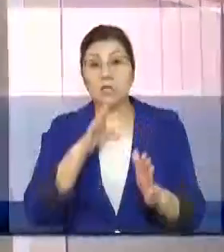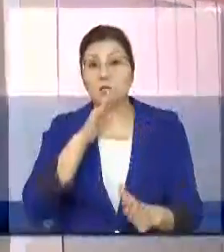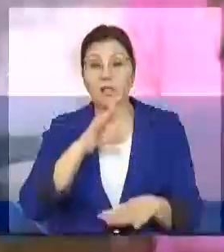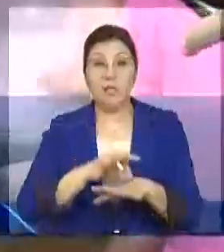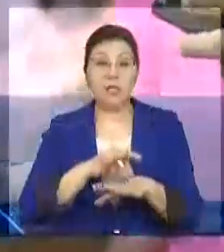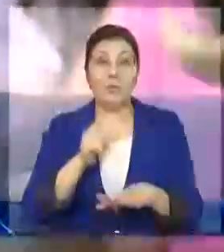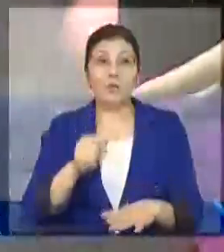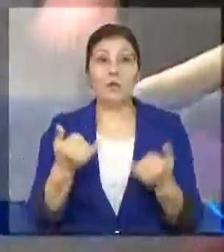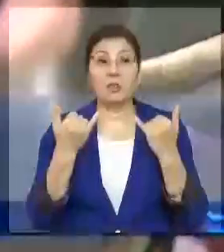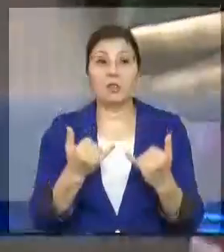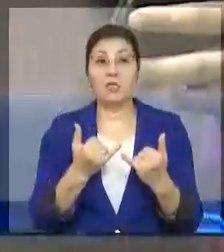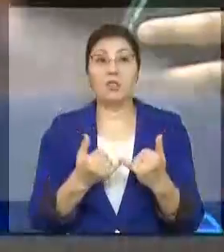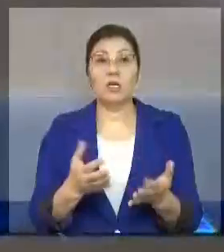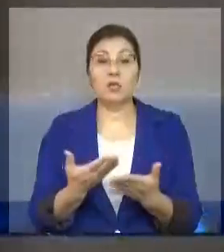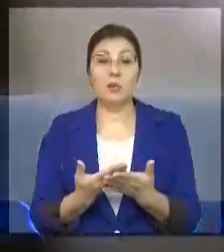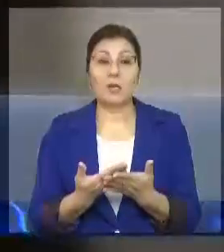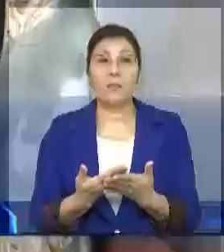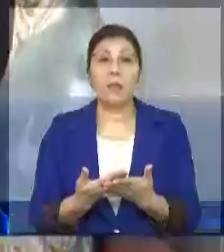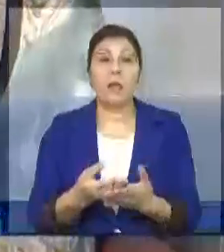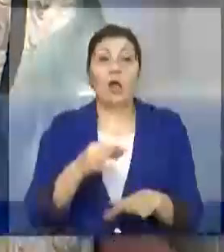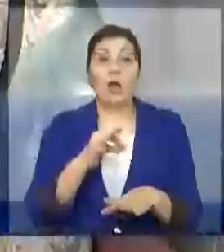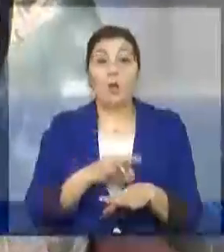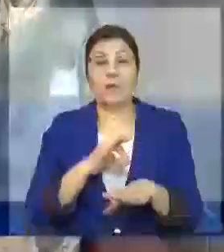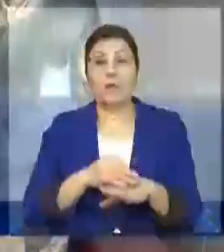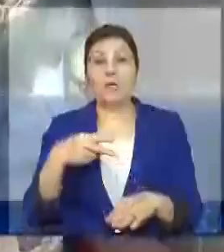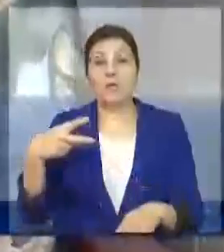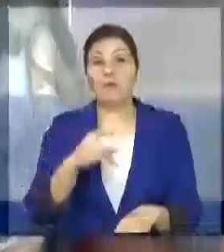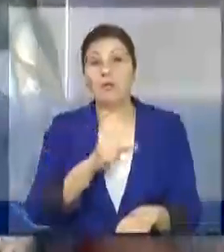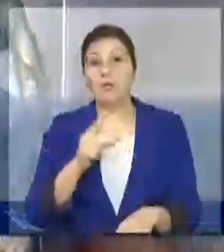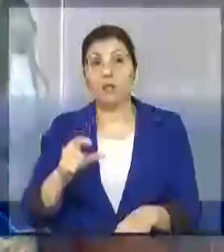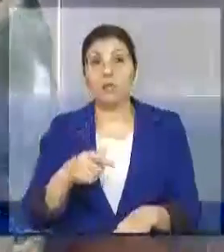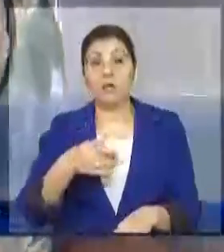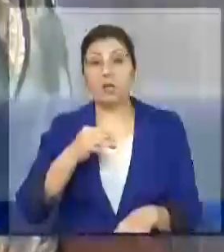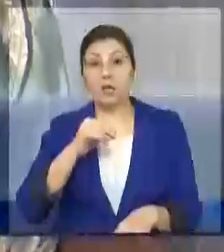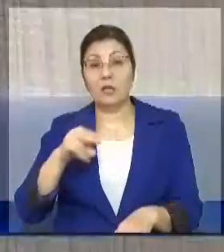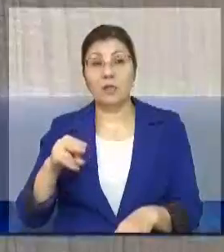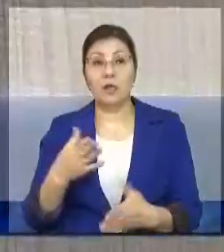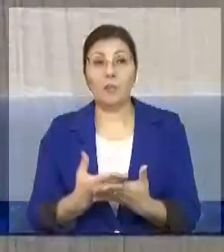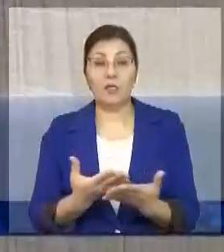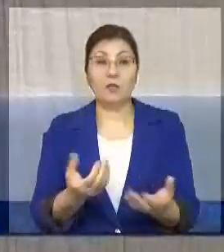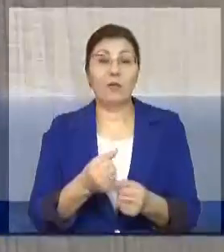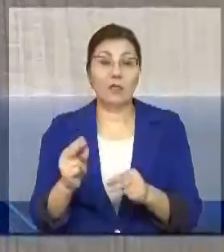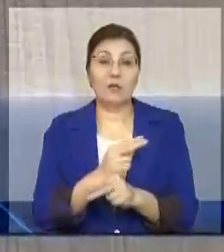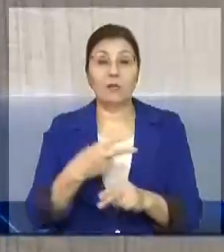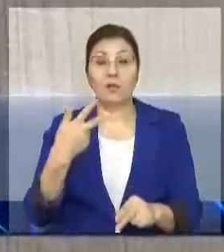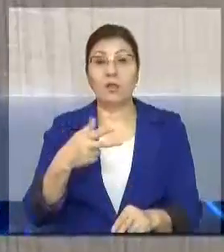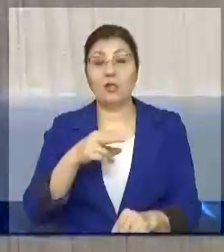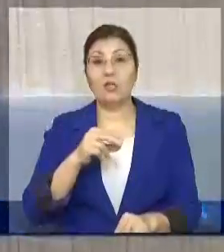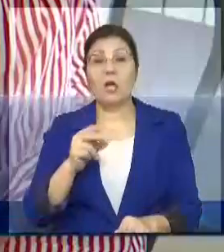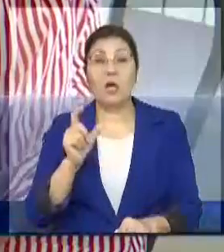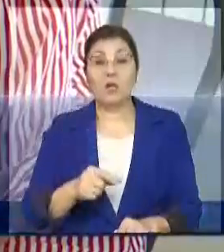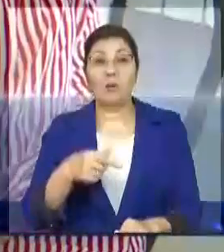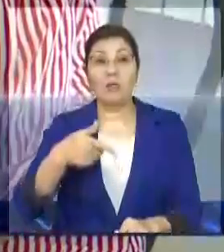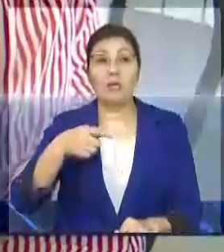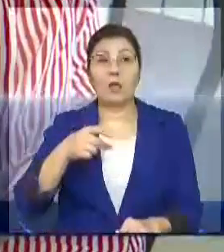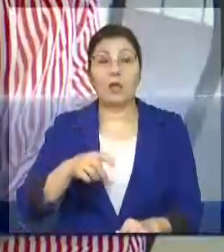заболеваниями. На данный момент в СОРВИ госпитализировано 2000 человек. В реанимационном отделении получили лечение 3 человека. Всего